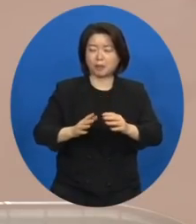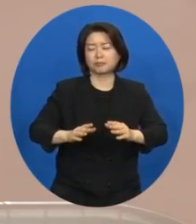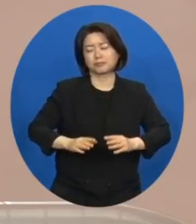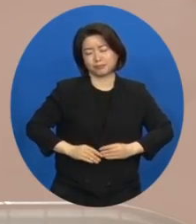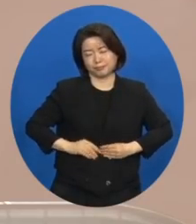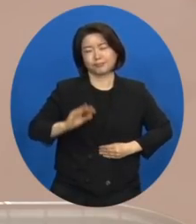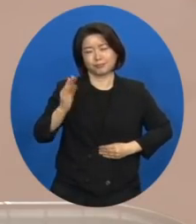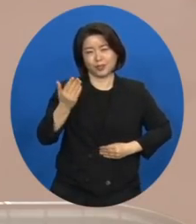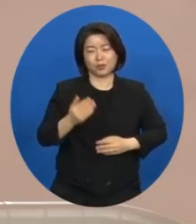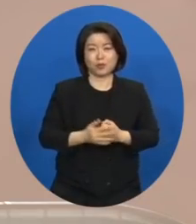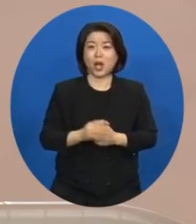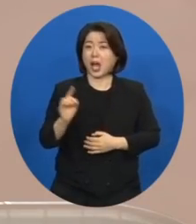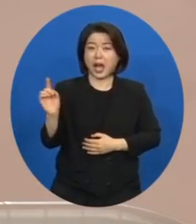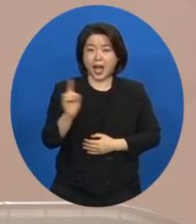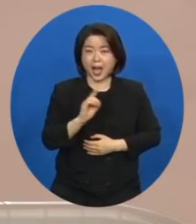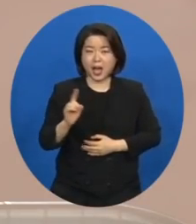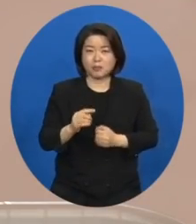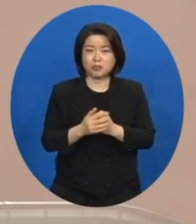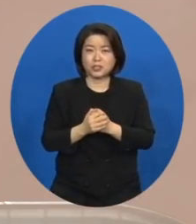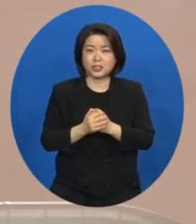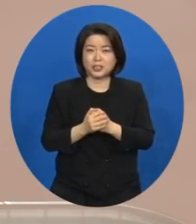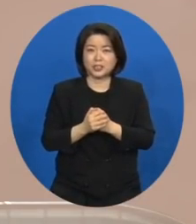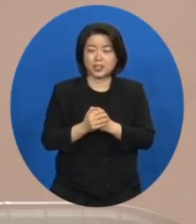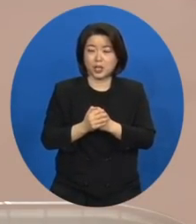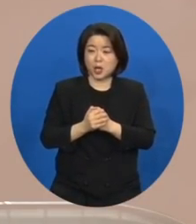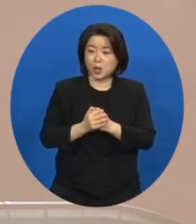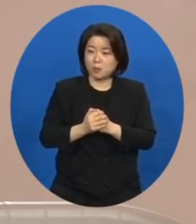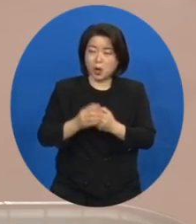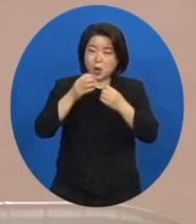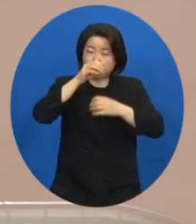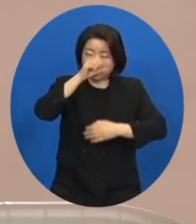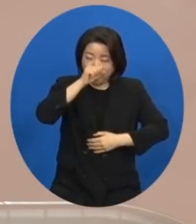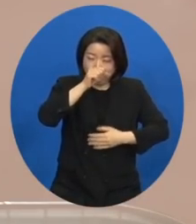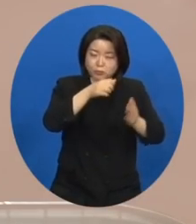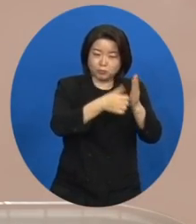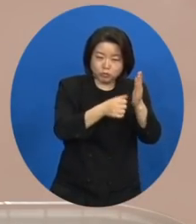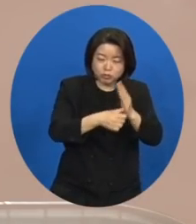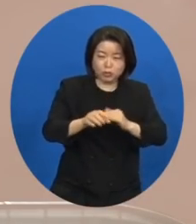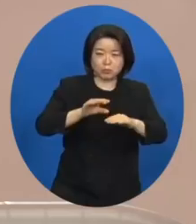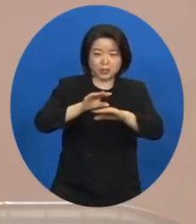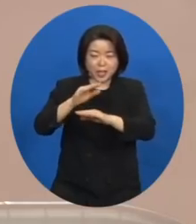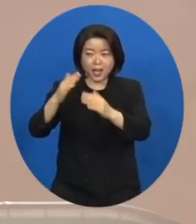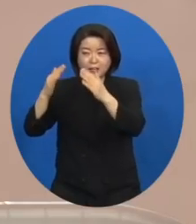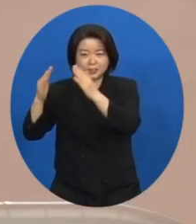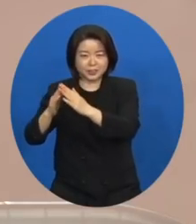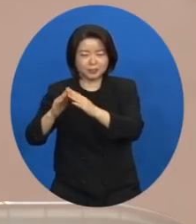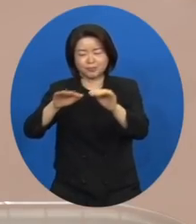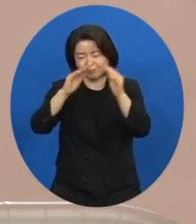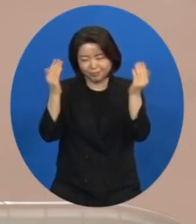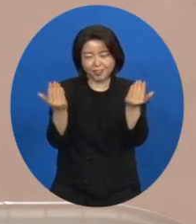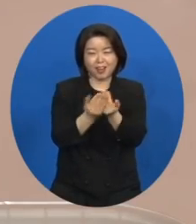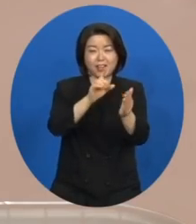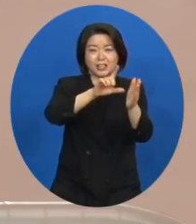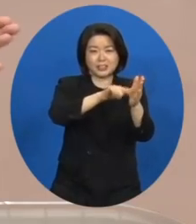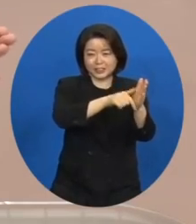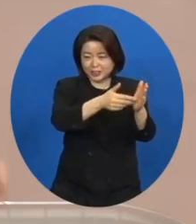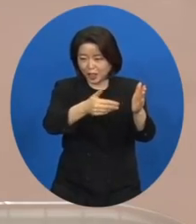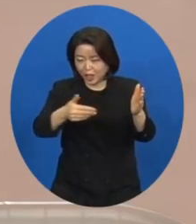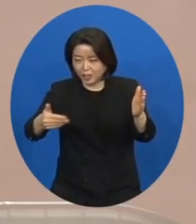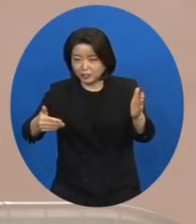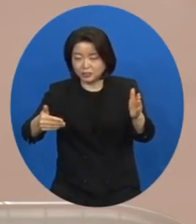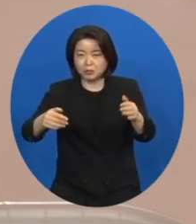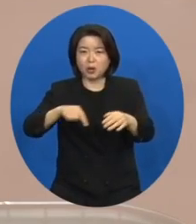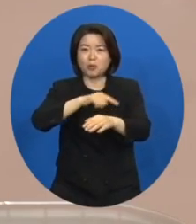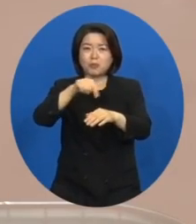되구요 또한 아무리 좋은 물건이나 차나 집이나 무엇이든간에 시간이 지나면 새 가선 헌